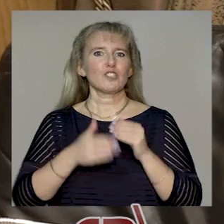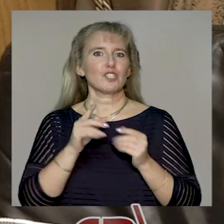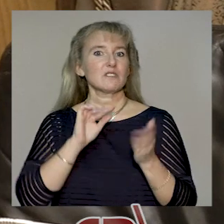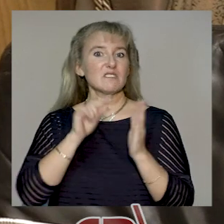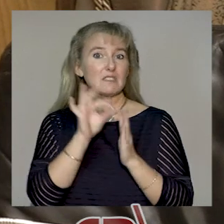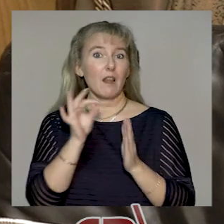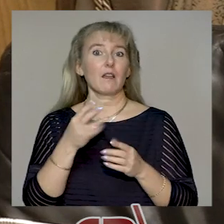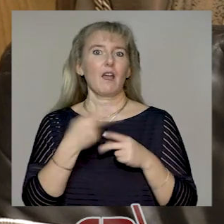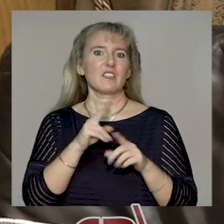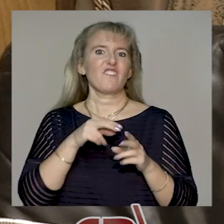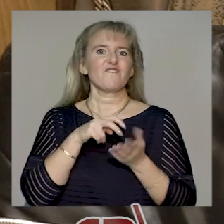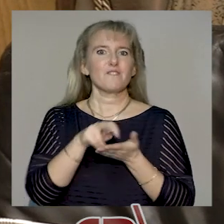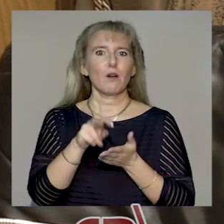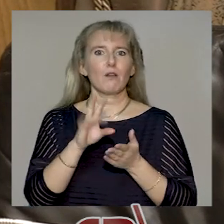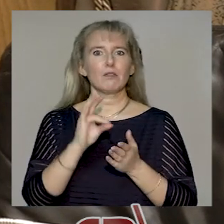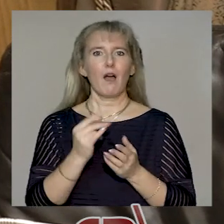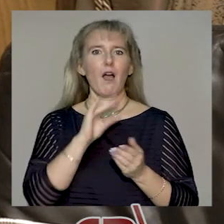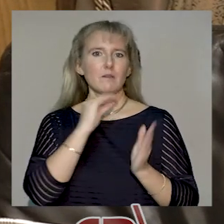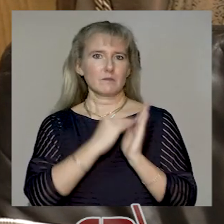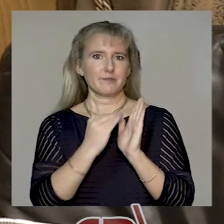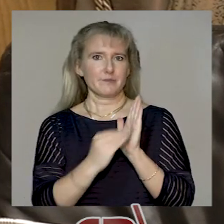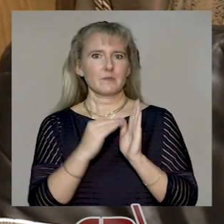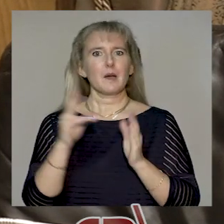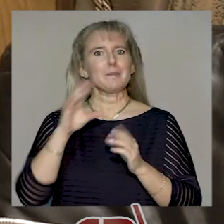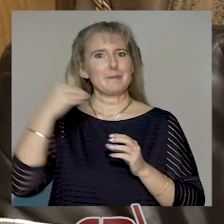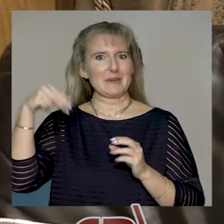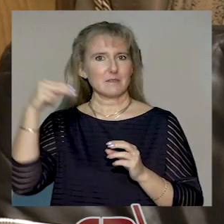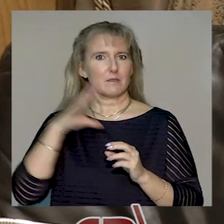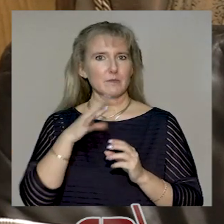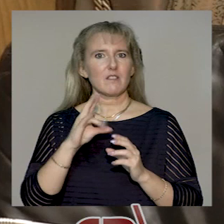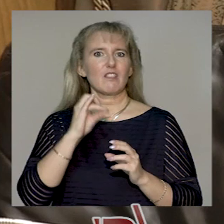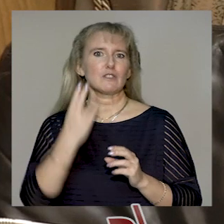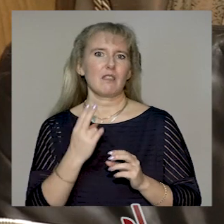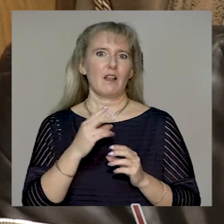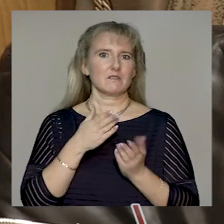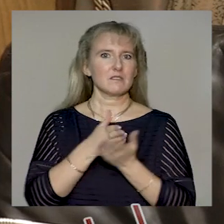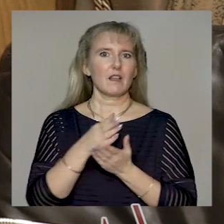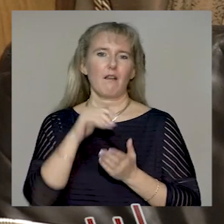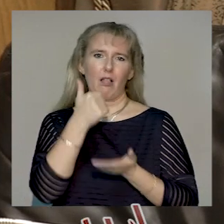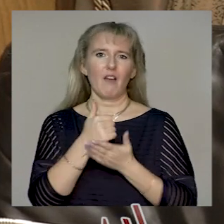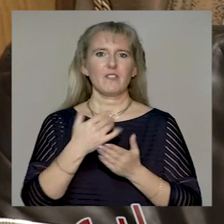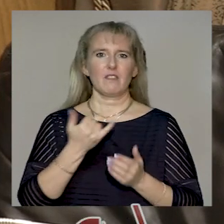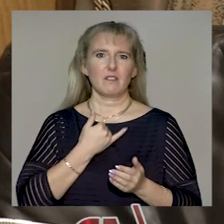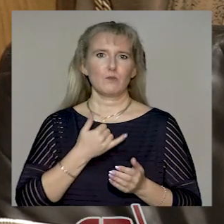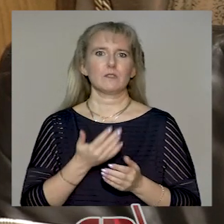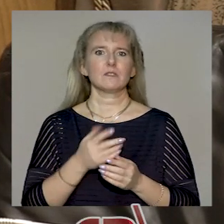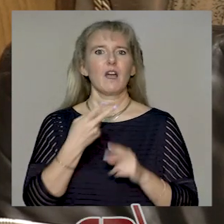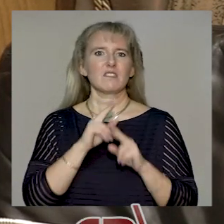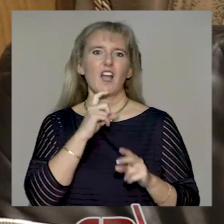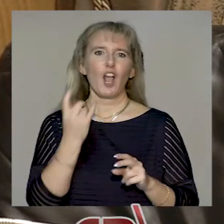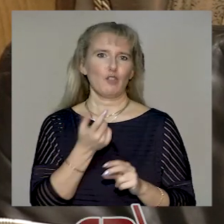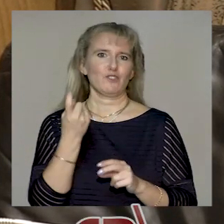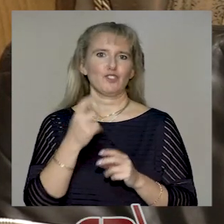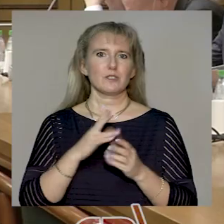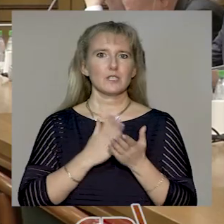целью которой является выход на обозначенные президентом национальные цели развития. И, конечно, для нас главное – это экономический